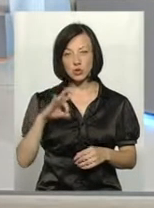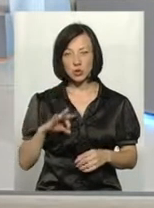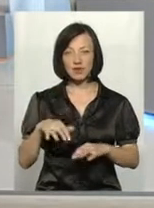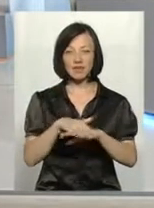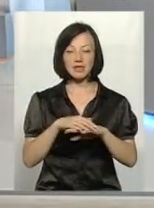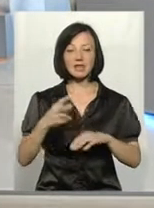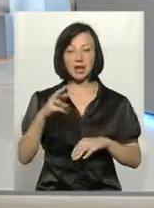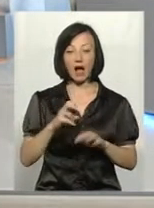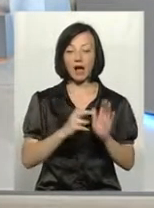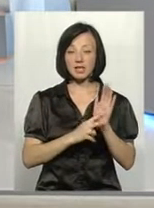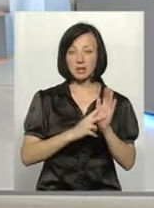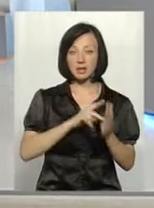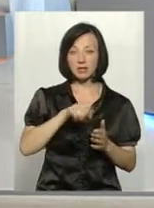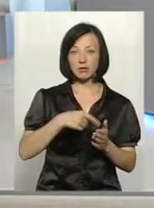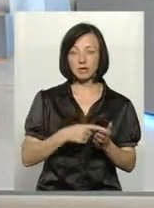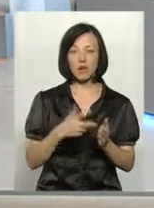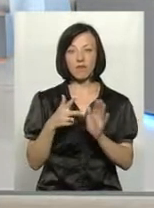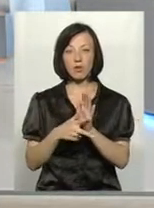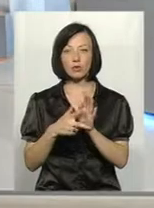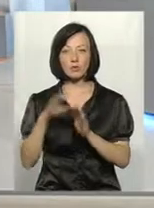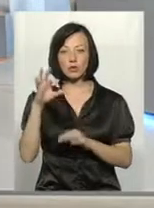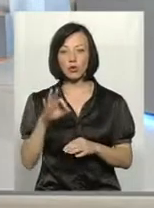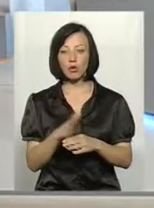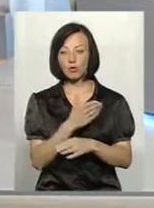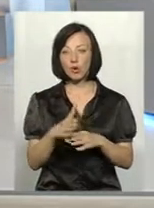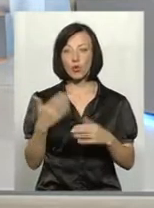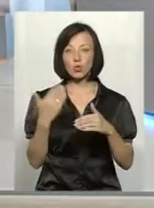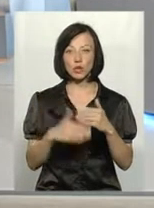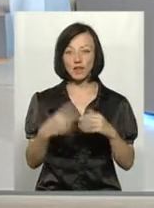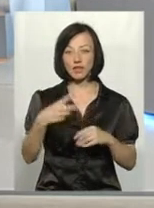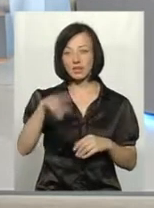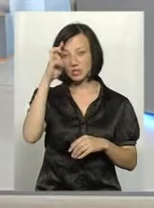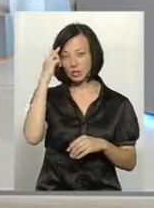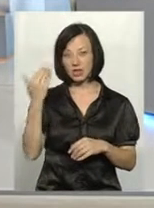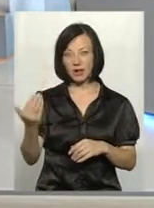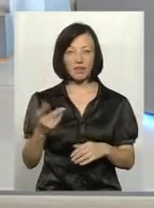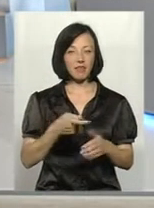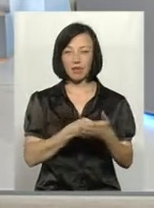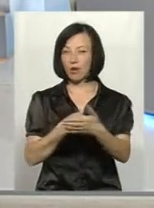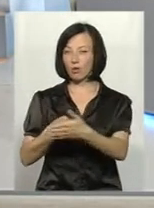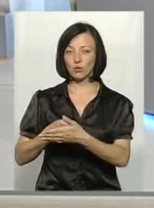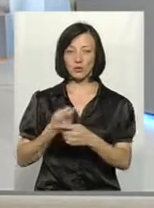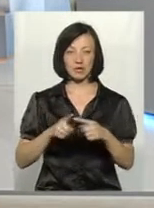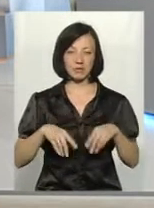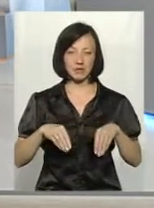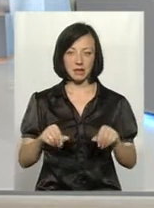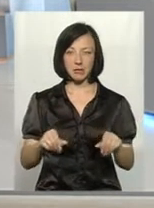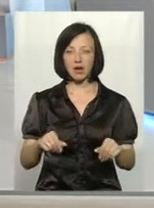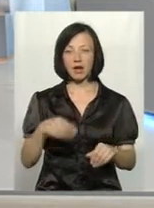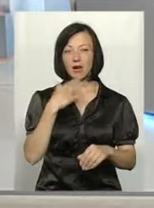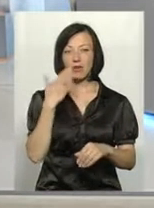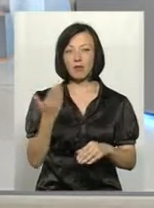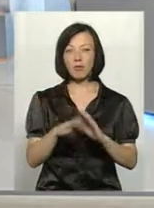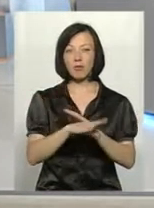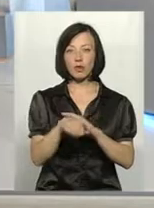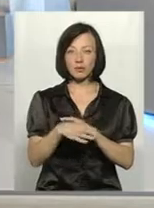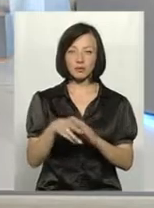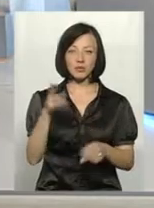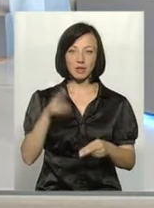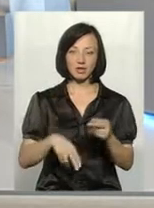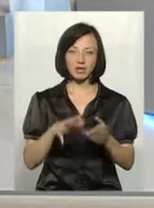30% населення, 70 місць. 80% розпайовано між людьми, 20% державних. Не нагодуємо ми тими землями, тому популізмом треба закінчувати